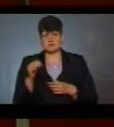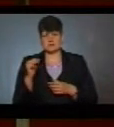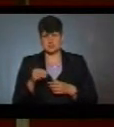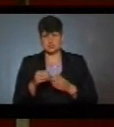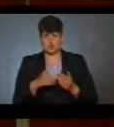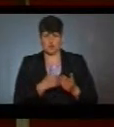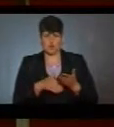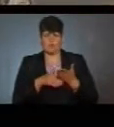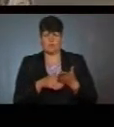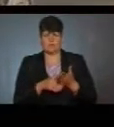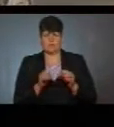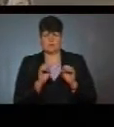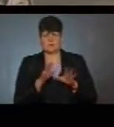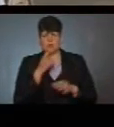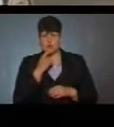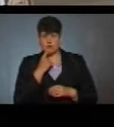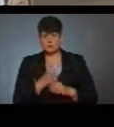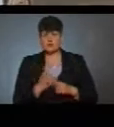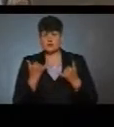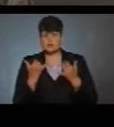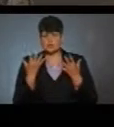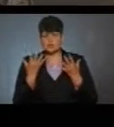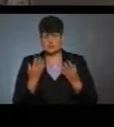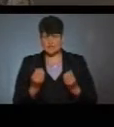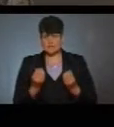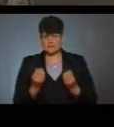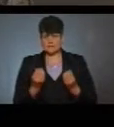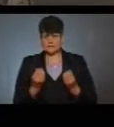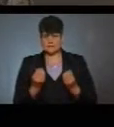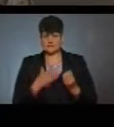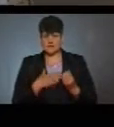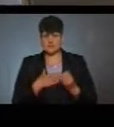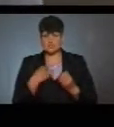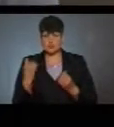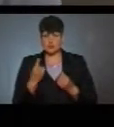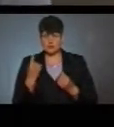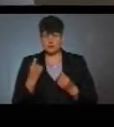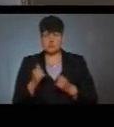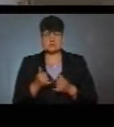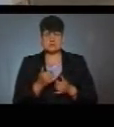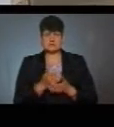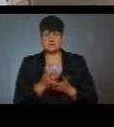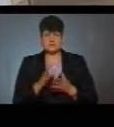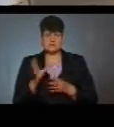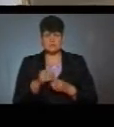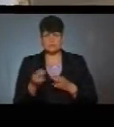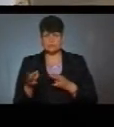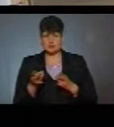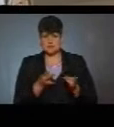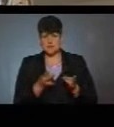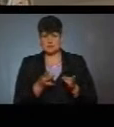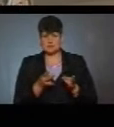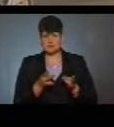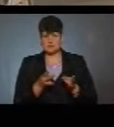крові. На сьогоднішній день служба крові в нашій області забезпечує всі потреби, які необхідні